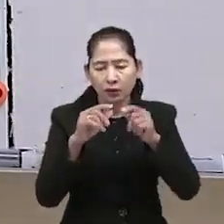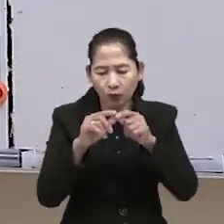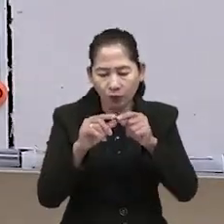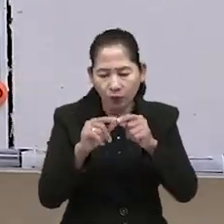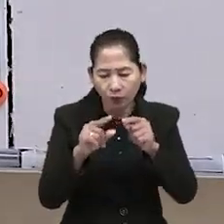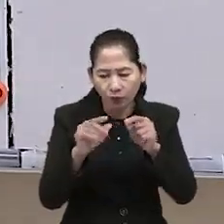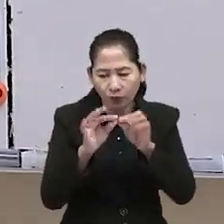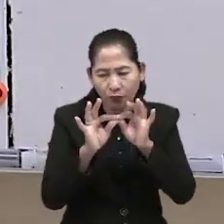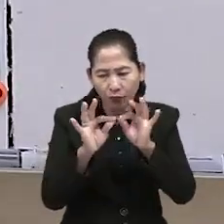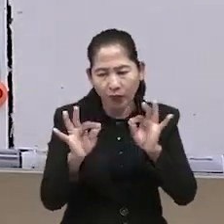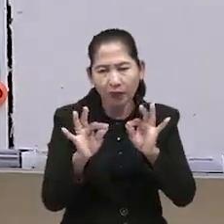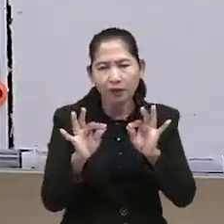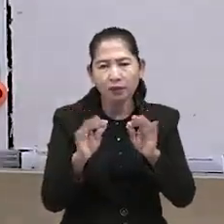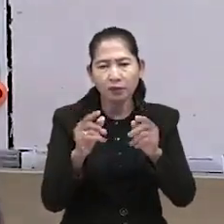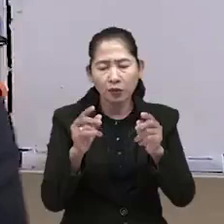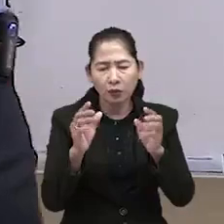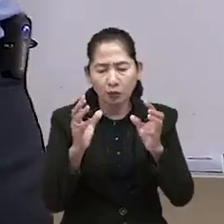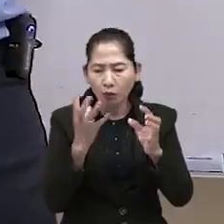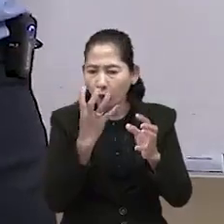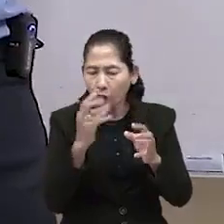ងឬក៏យ៉ាងម៉េច